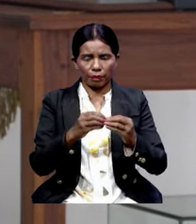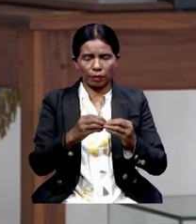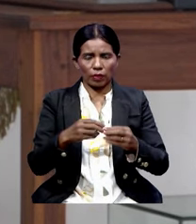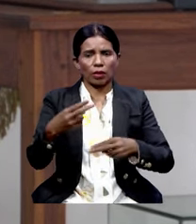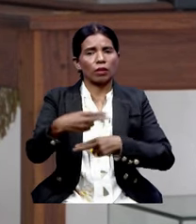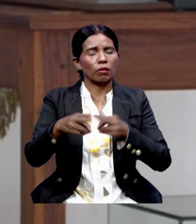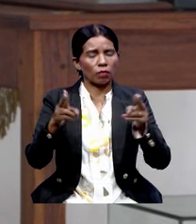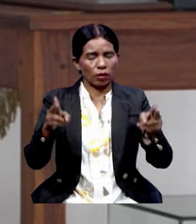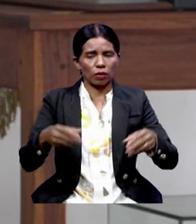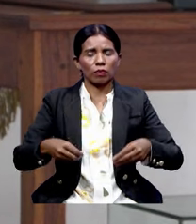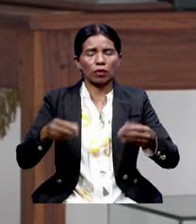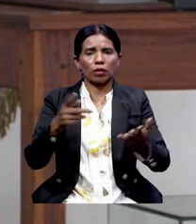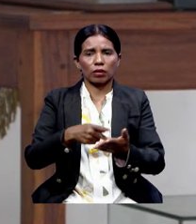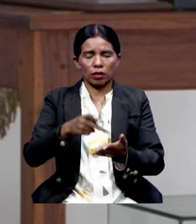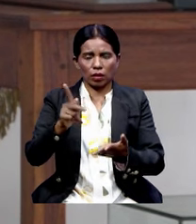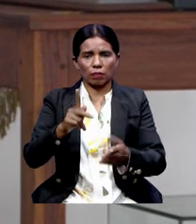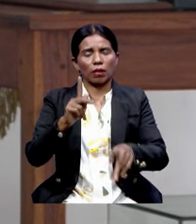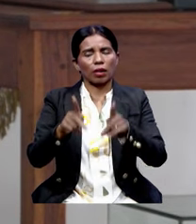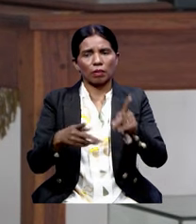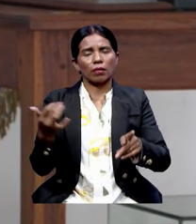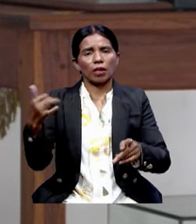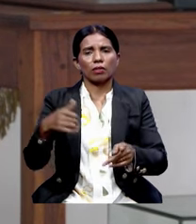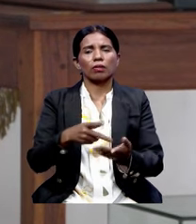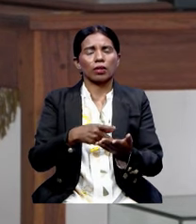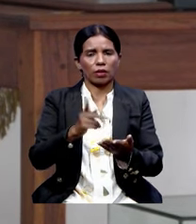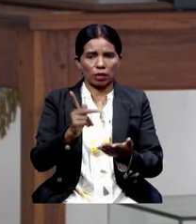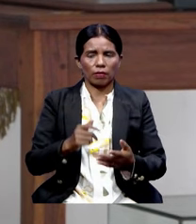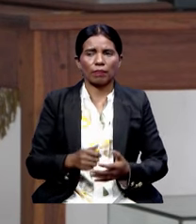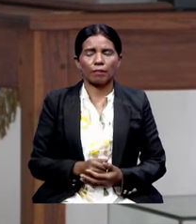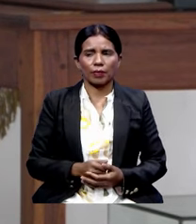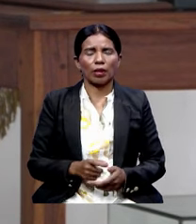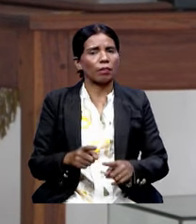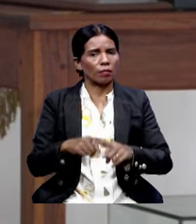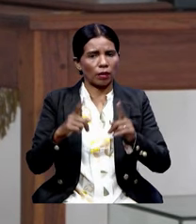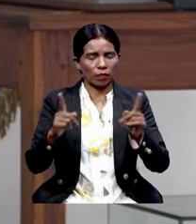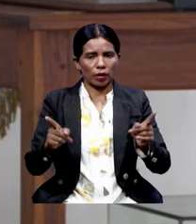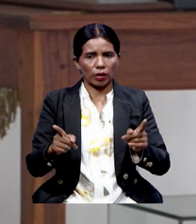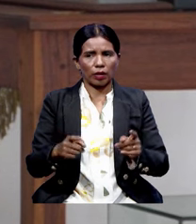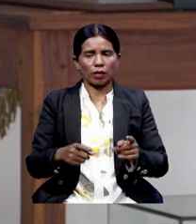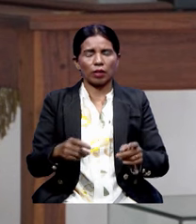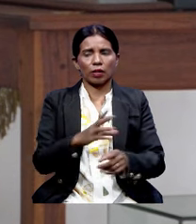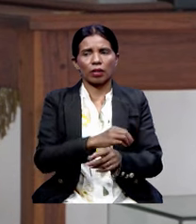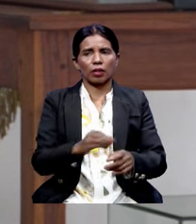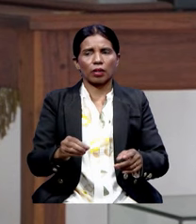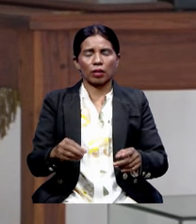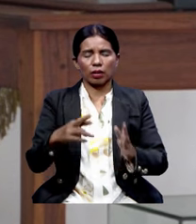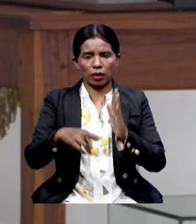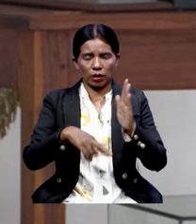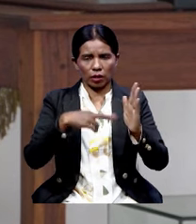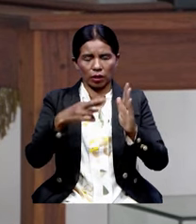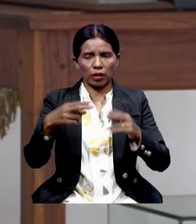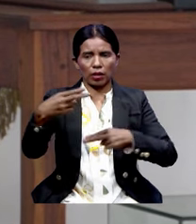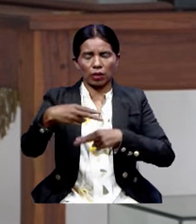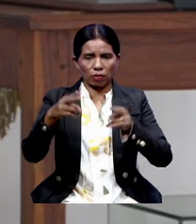nebe fo aluga filo faliba ema mai be ninia funcionamento principal nema quarto